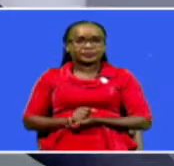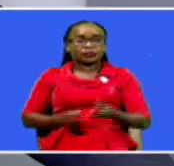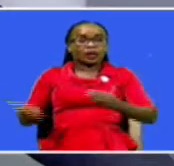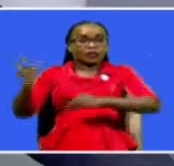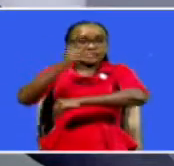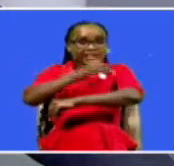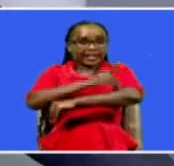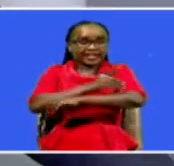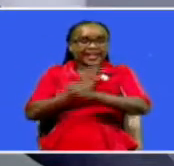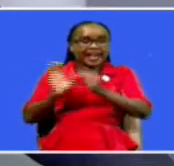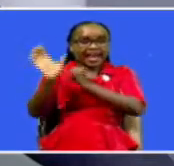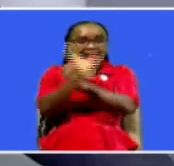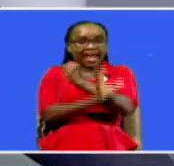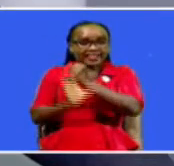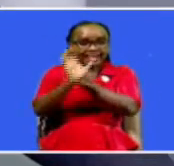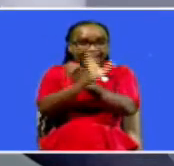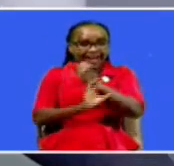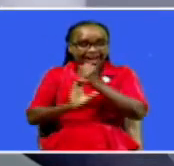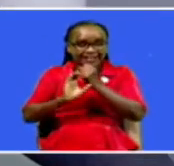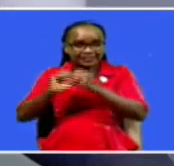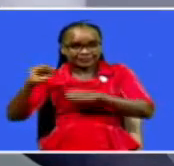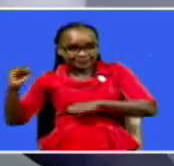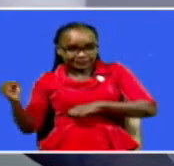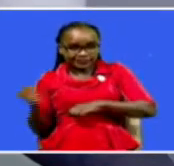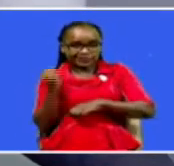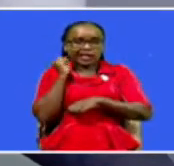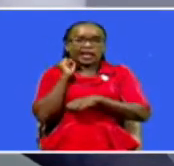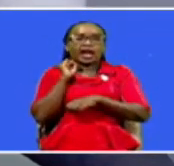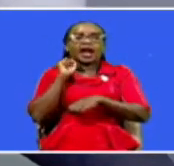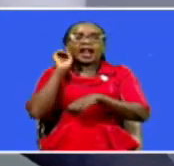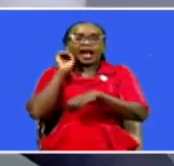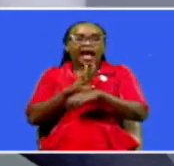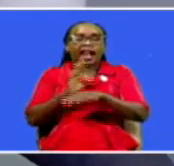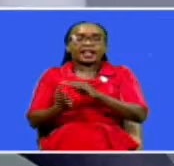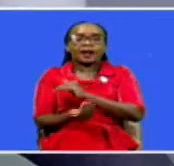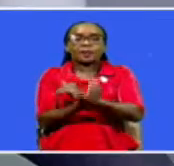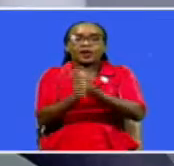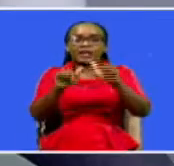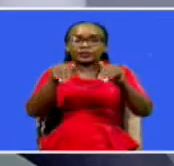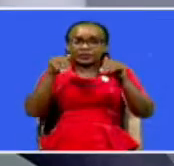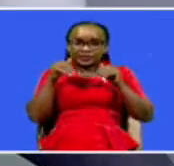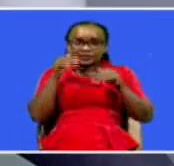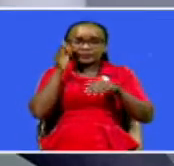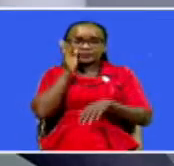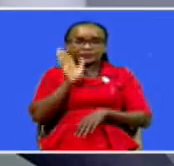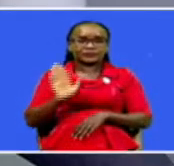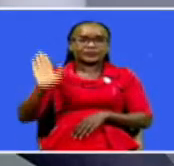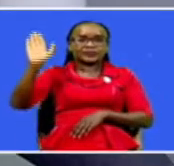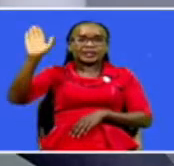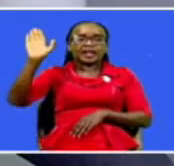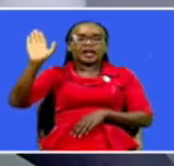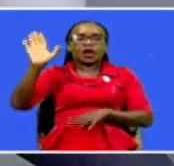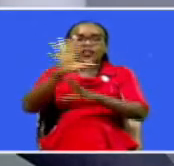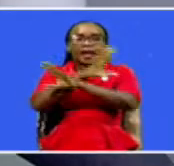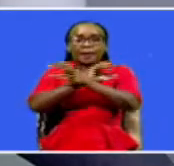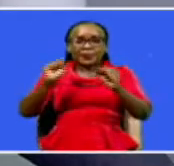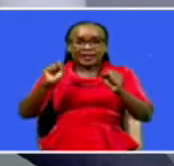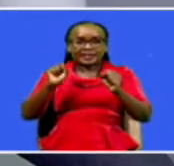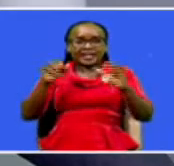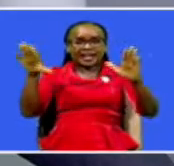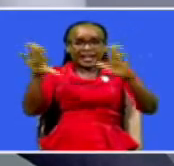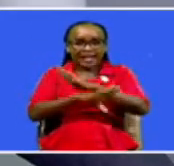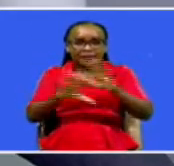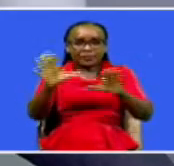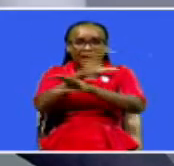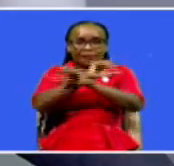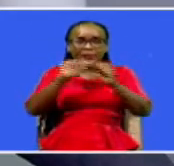Ambayo taifa zima liliamkia mapema ama liliamka asubuhi ya mapema kusubiri uapisho wa rais William Ruto na naibu wake rais